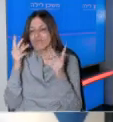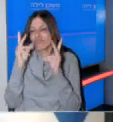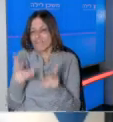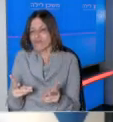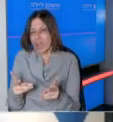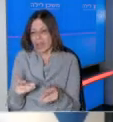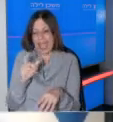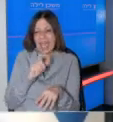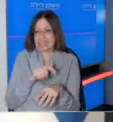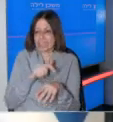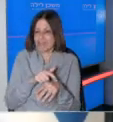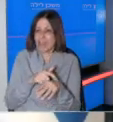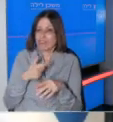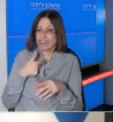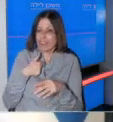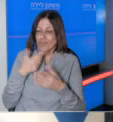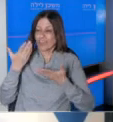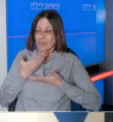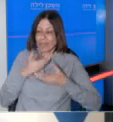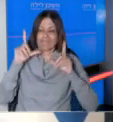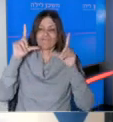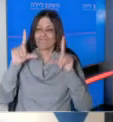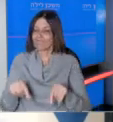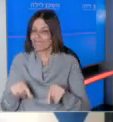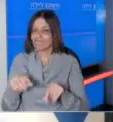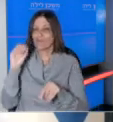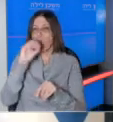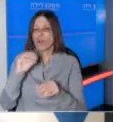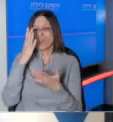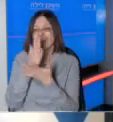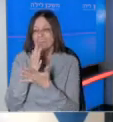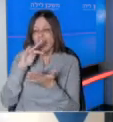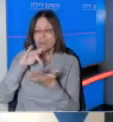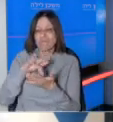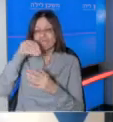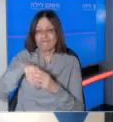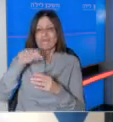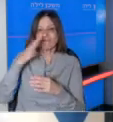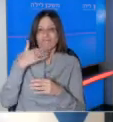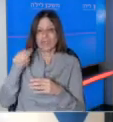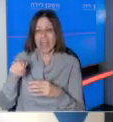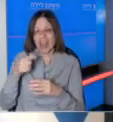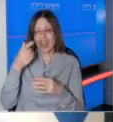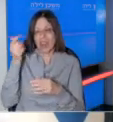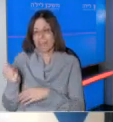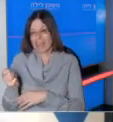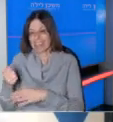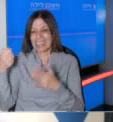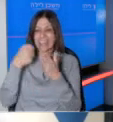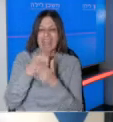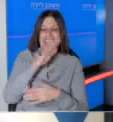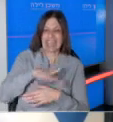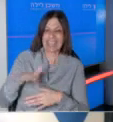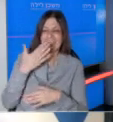הזמן שקנינו הולך ואוזל. האומיקרון כבר בארץ, מהכנסת ועד לגני הילדים, והוא